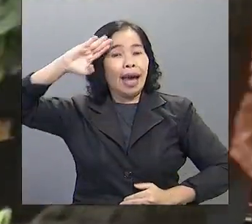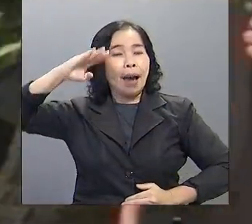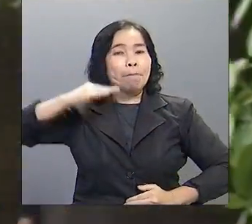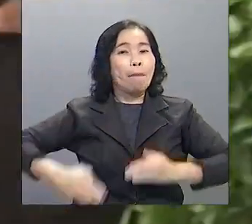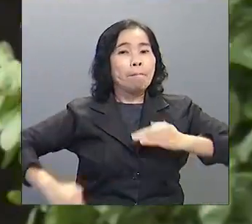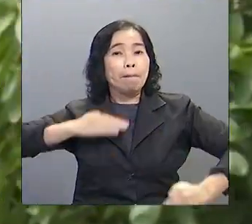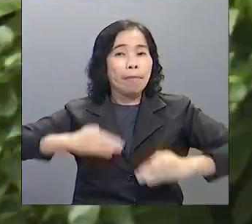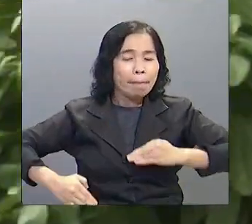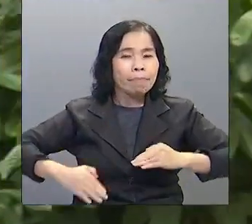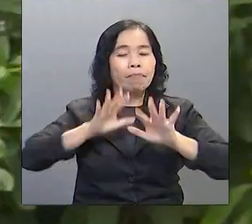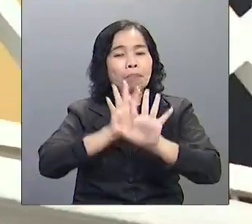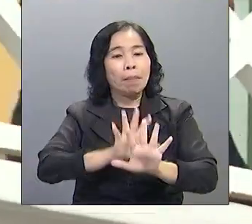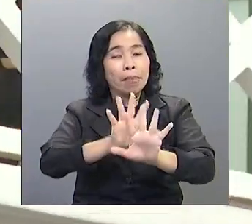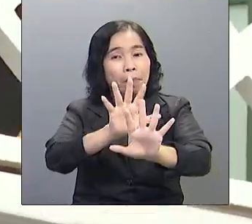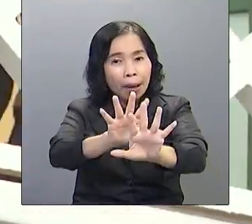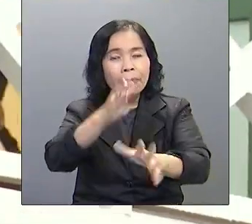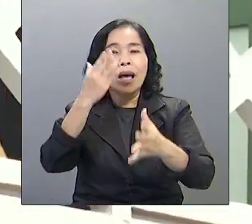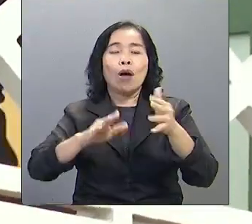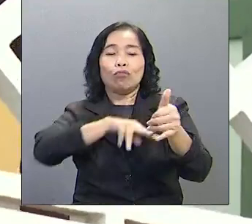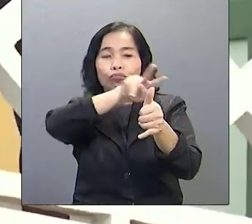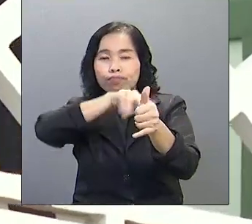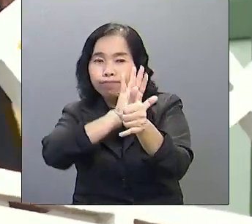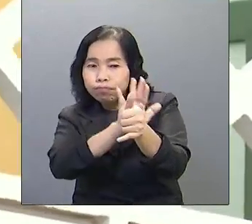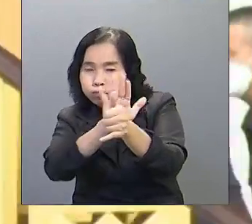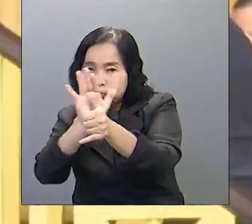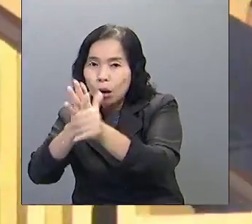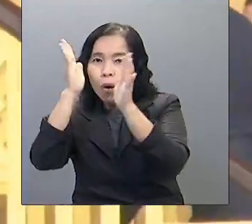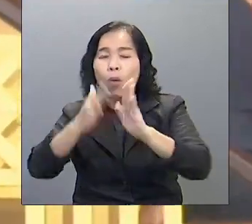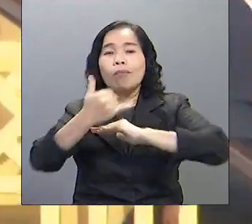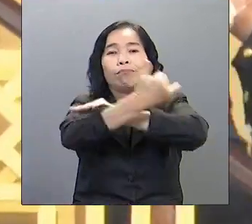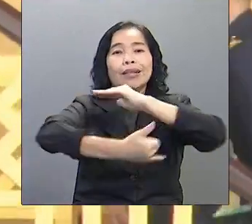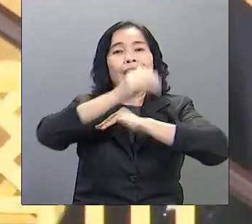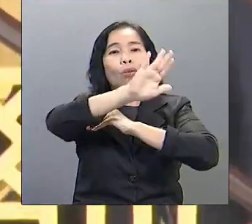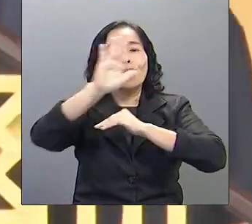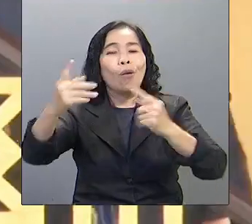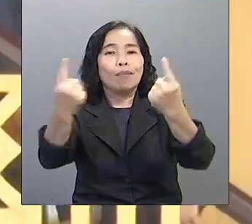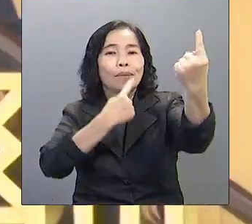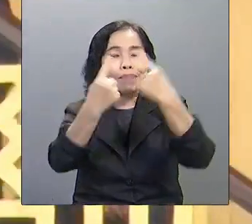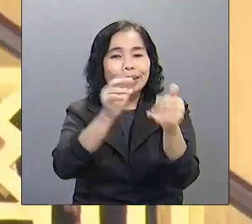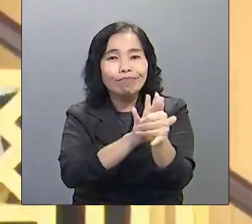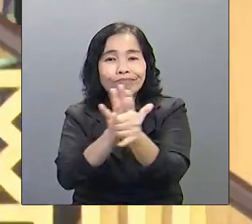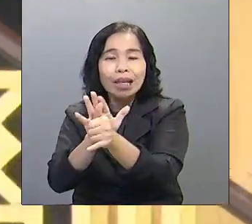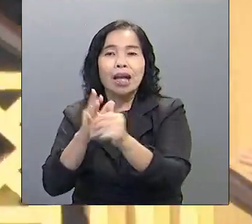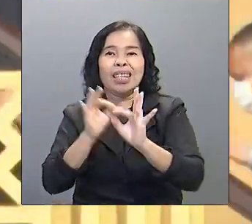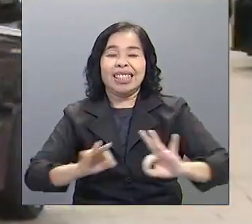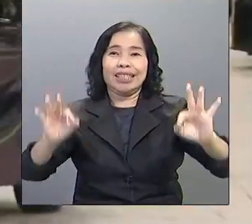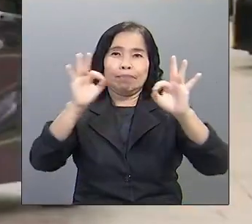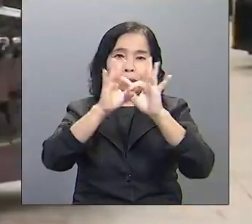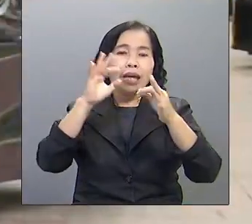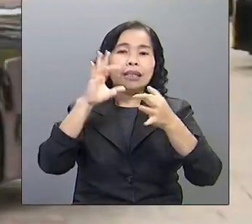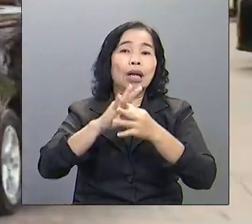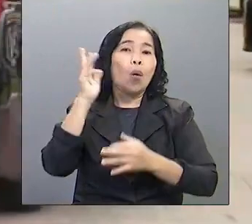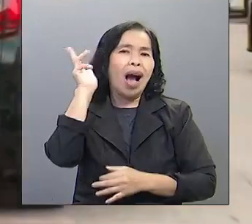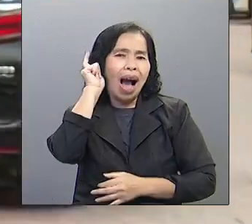ดภัยการดูแลอารักขาบุคคลสำคัญมาตรการรักษาความปลอดภัยเน้นความเข้มข้นด้านการข่